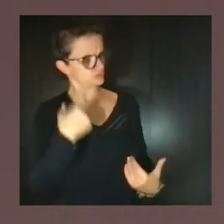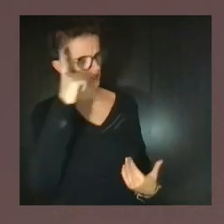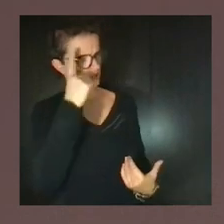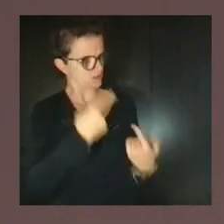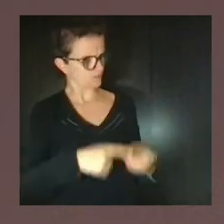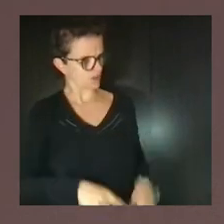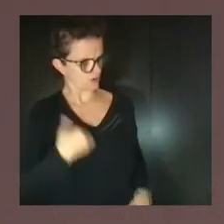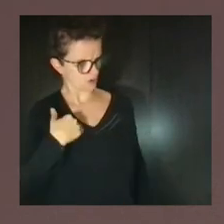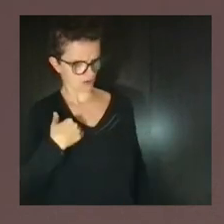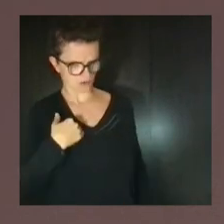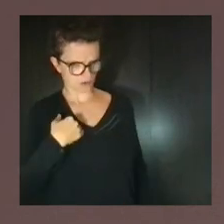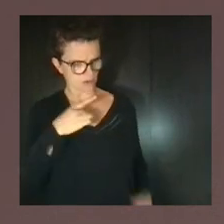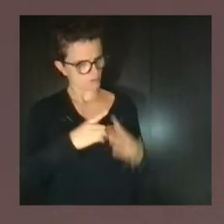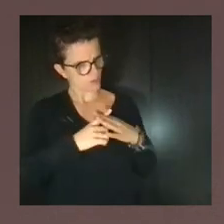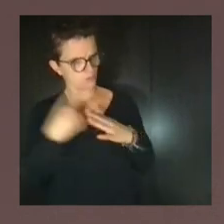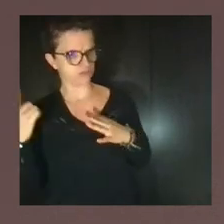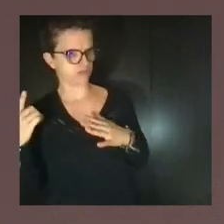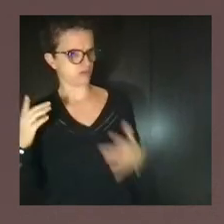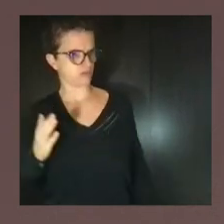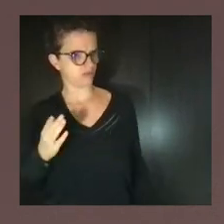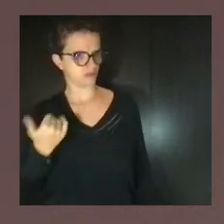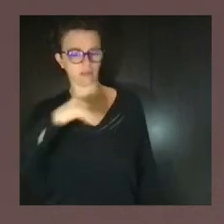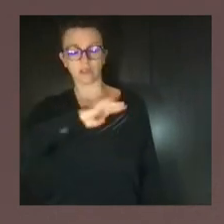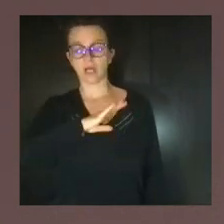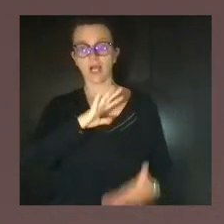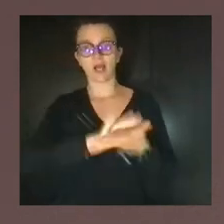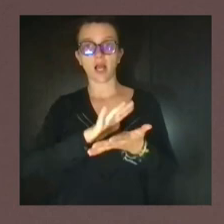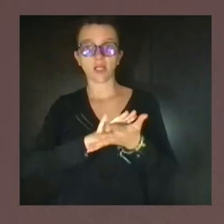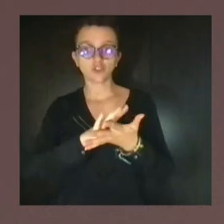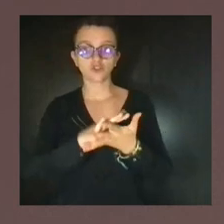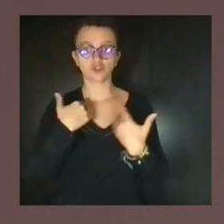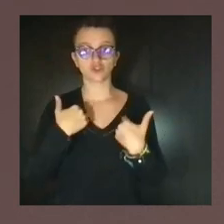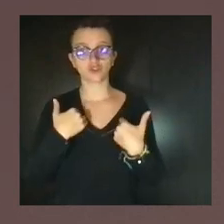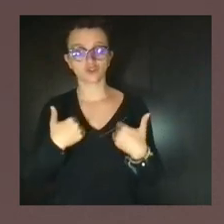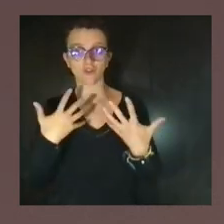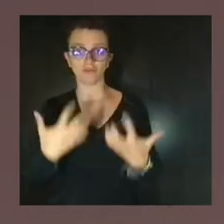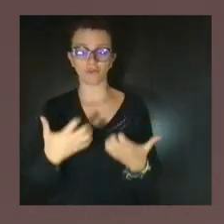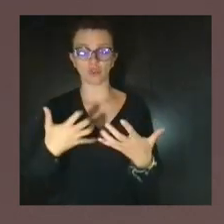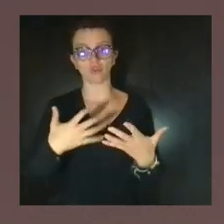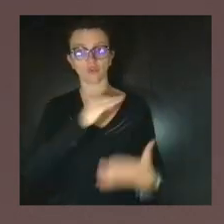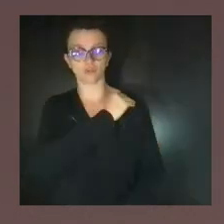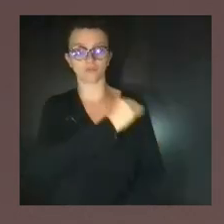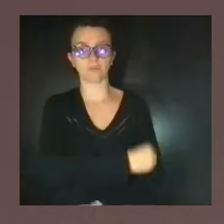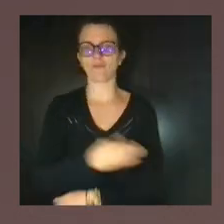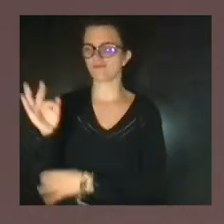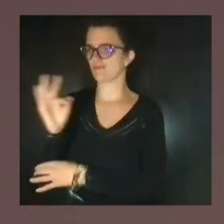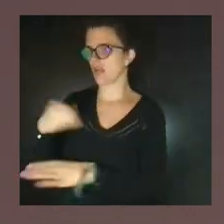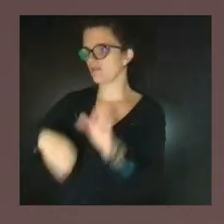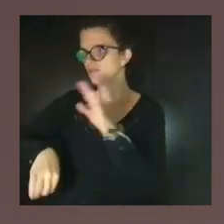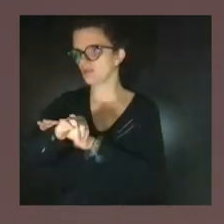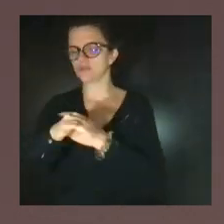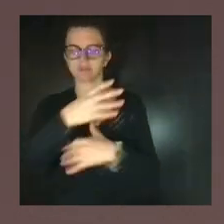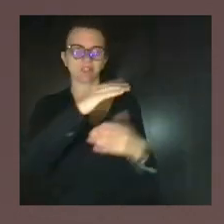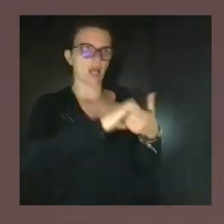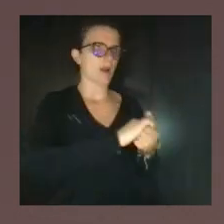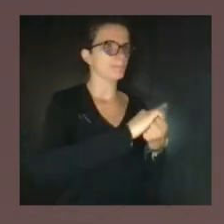me mettait de côté. Parce qu'à l'âge où on veut faire du sport, mon frère voulait faire du foot, mes amis faisaient du basket, de la danse.